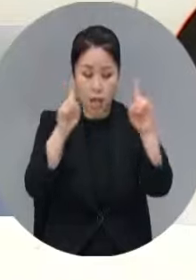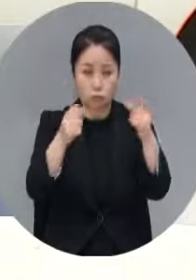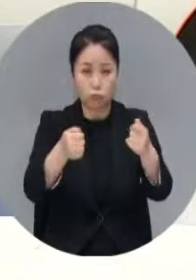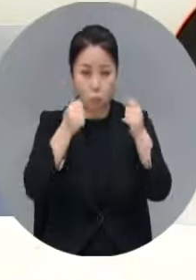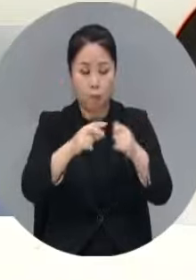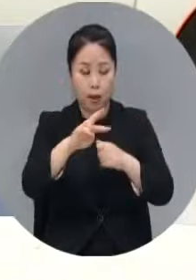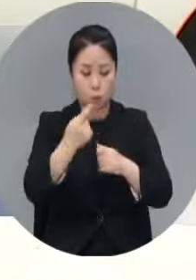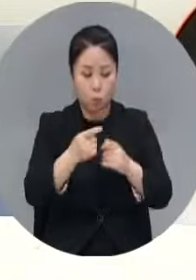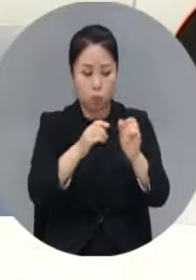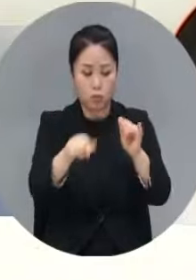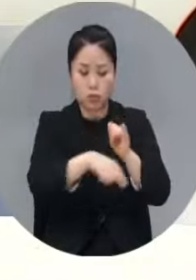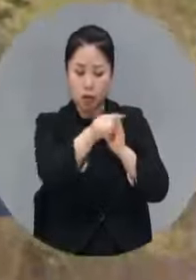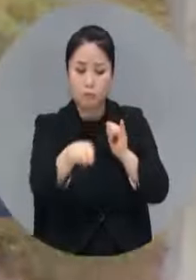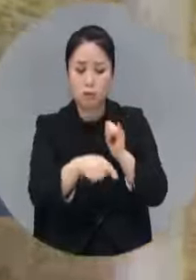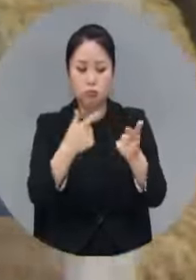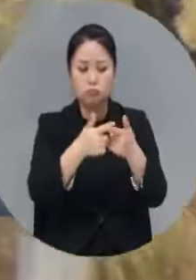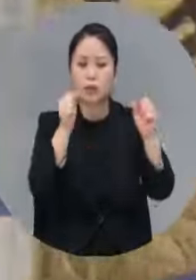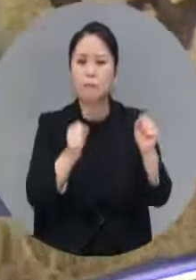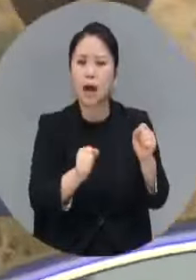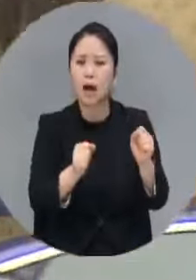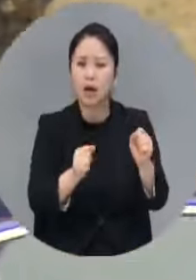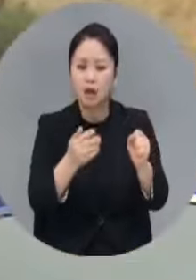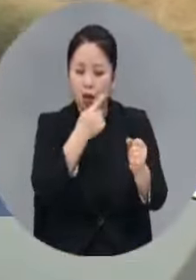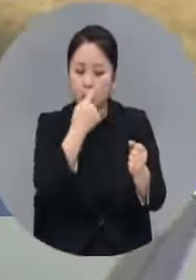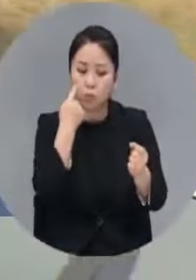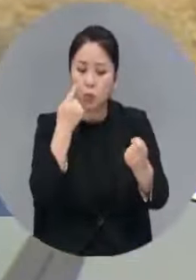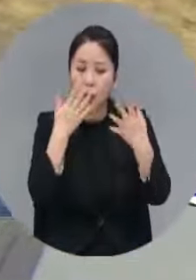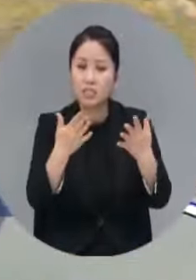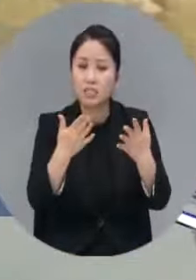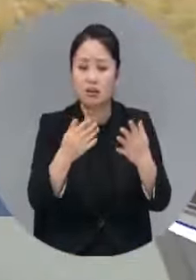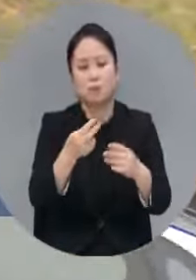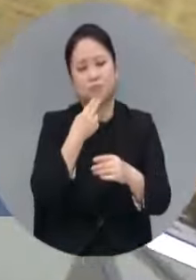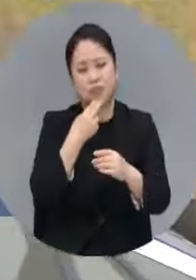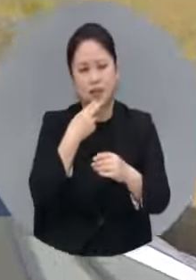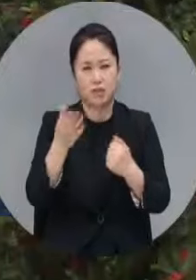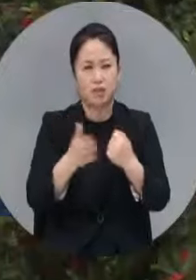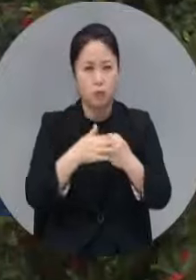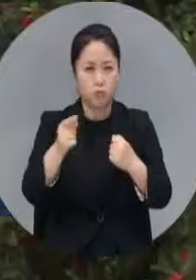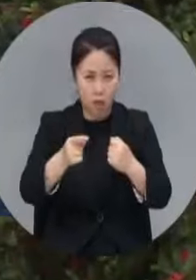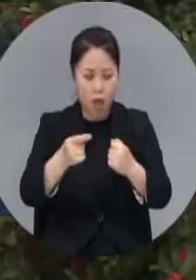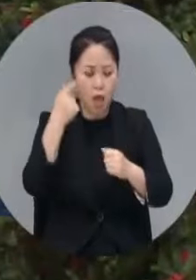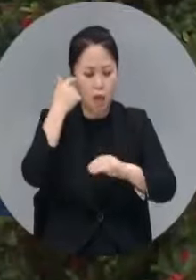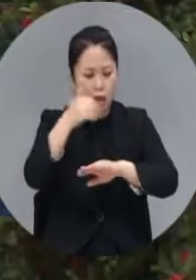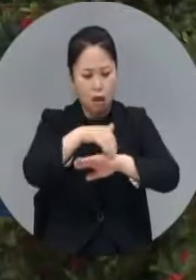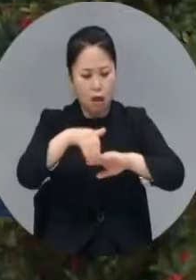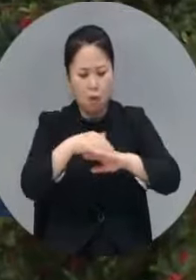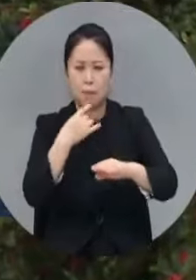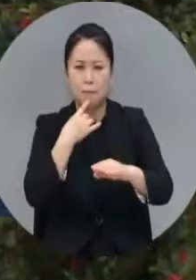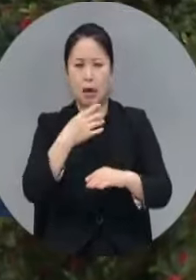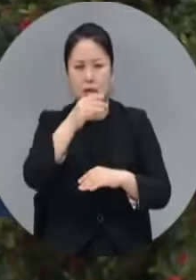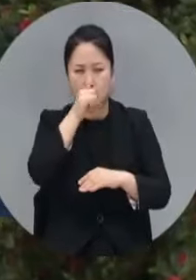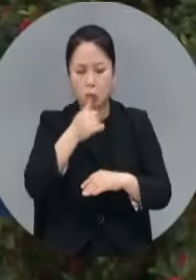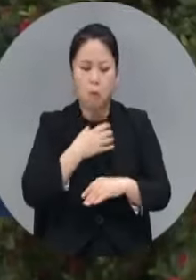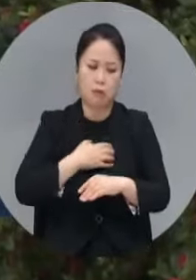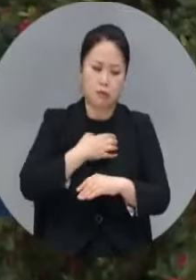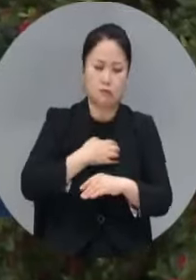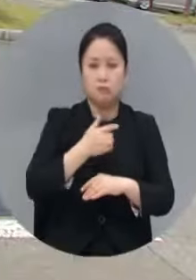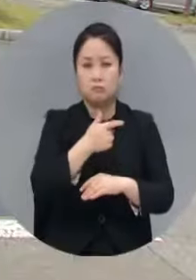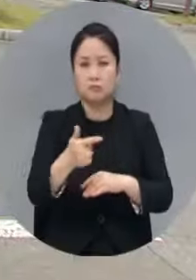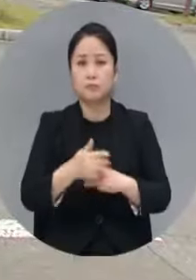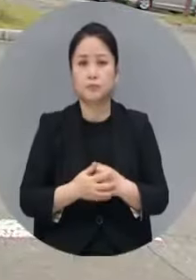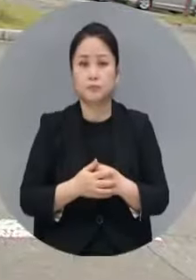거라는 보장이 없고 효과성에 대해서 명확하게 검증되지 않은 계획만 있었기 때문에 굉장히 우려스러워했던 지점은